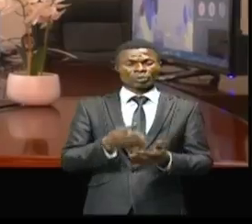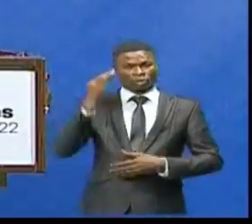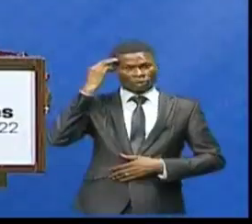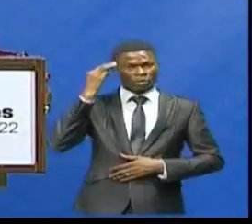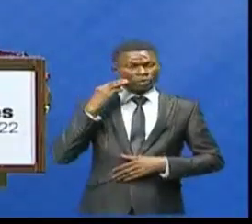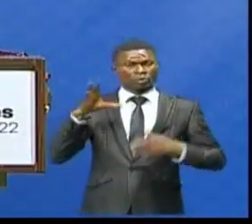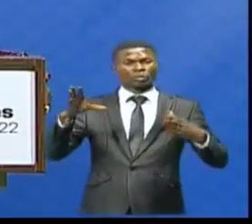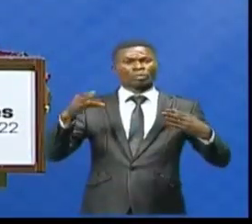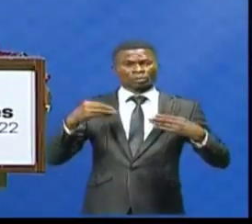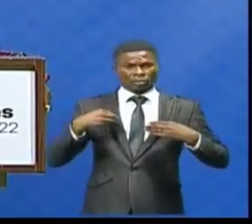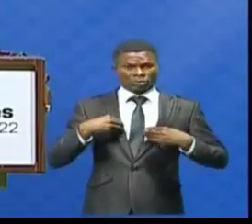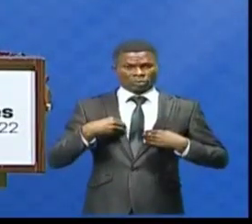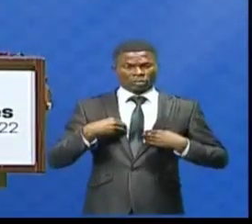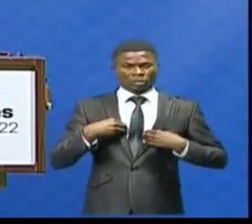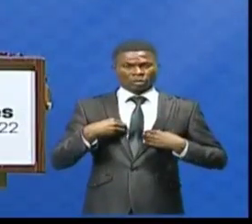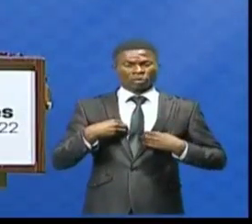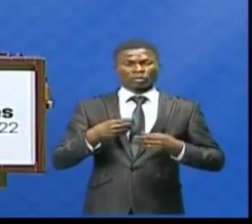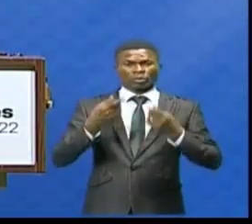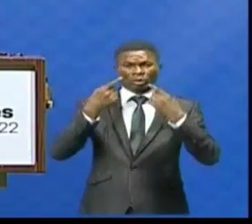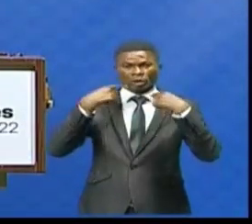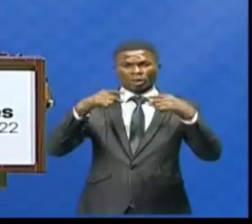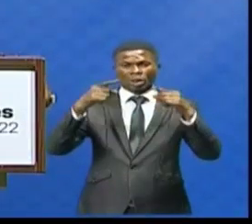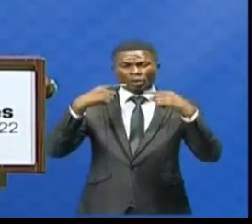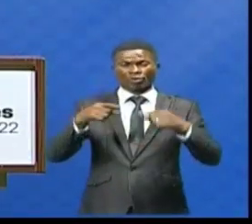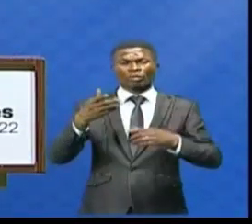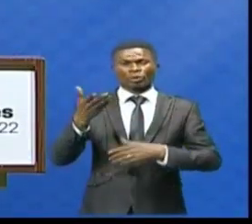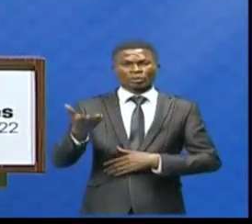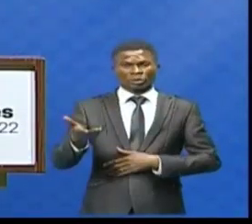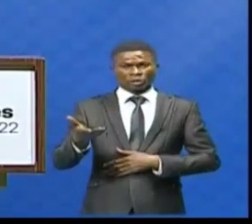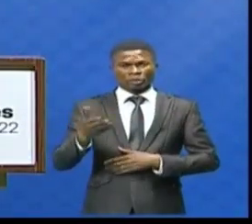a pris acte de cette note d'information